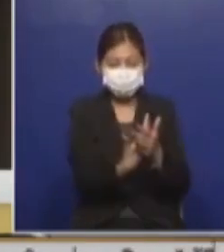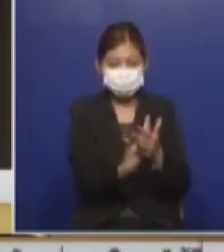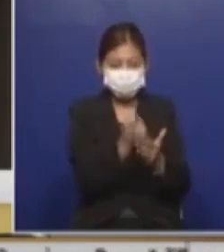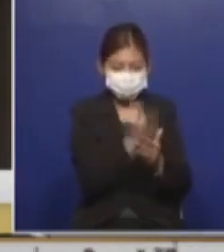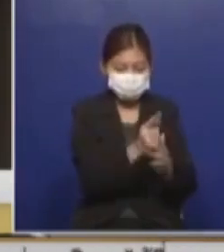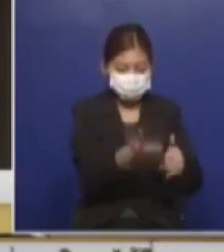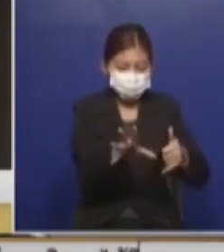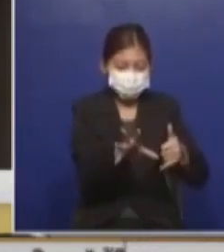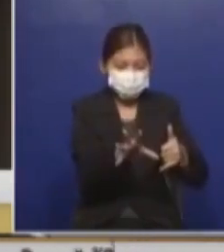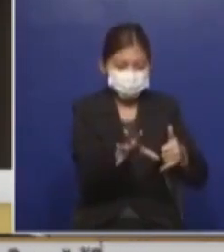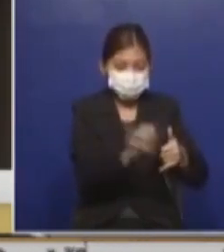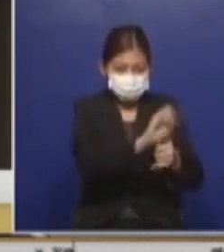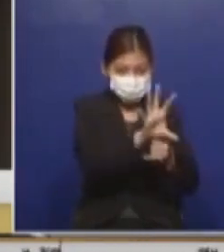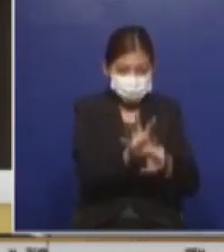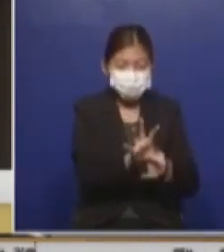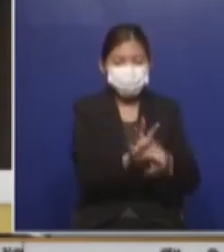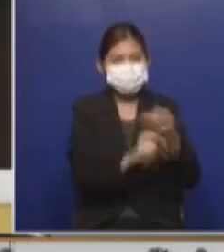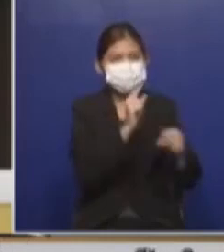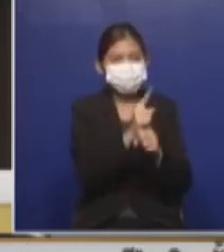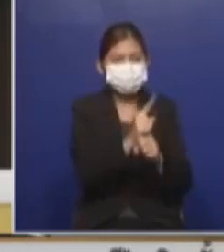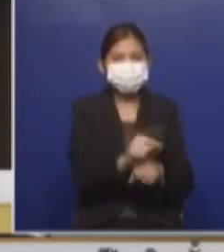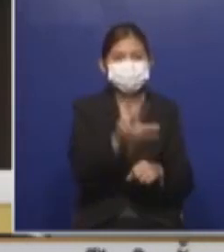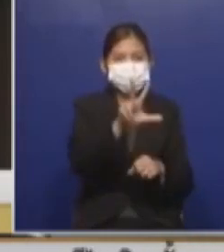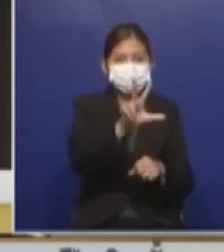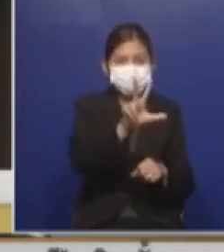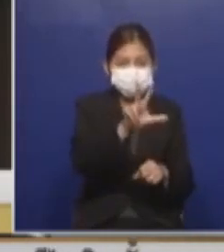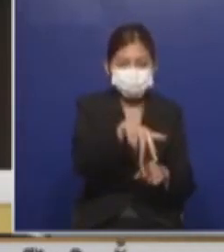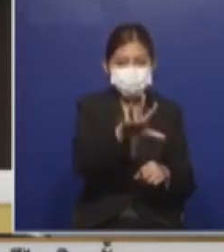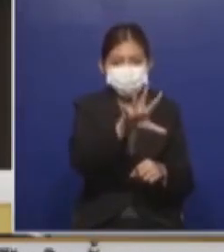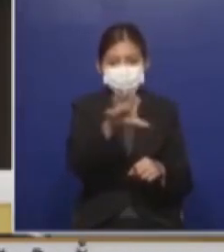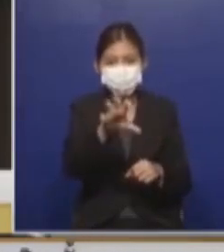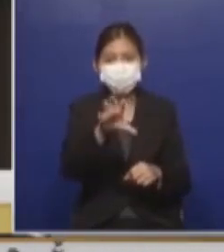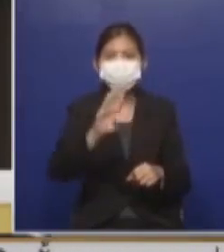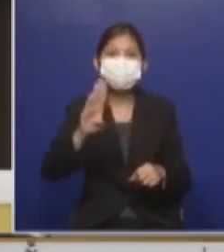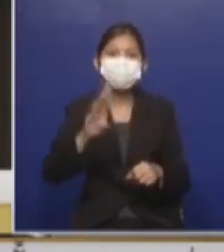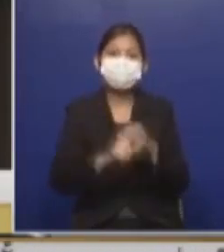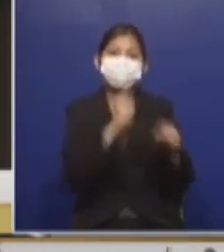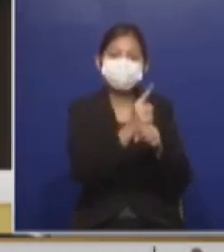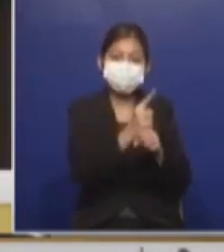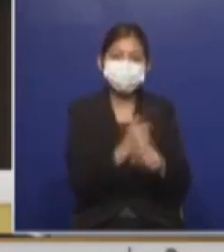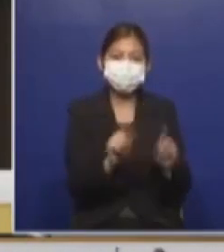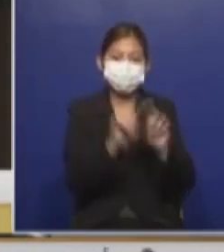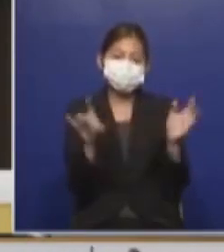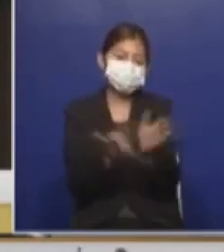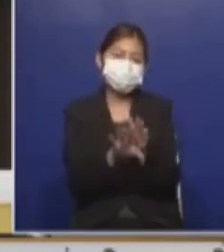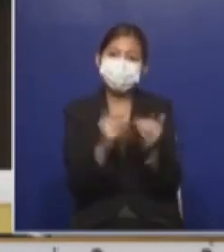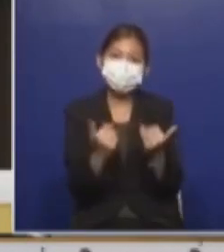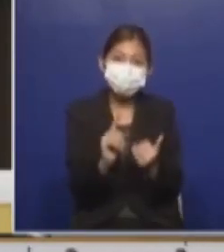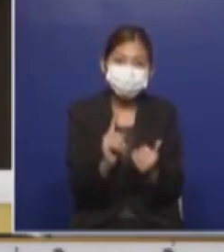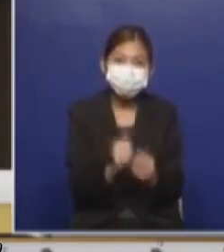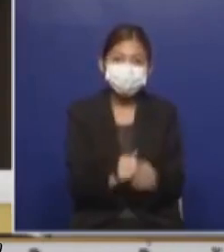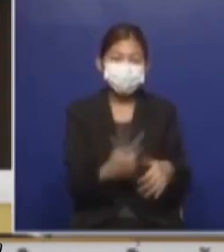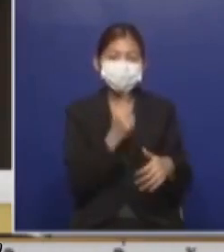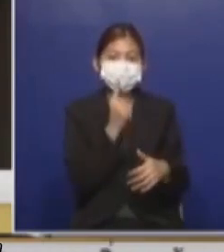ค่5,300 บาทต่อปีหรือเดือนละ440บาทสุดท้ายต้องมาเจอกับการระบาดในคลัสเตอร์เรือนจ